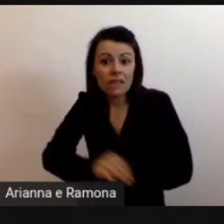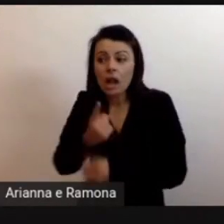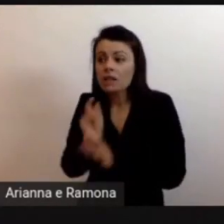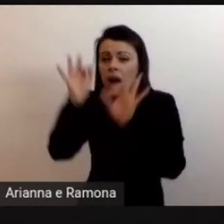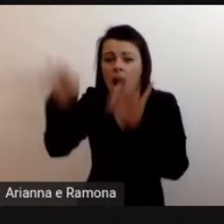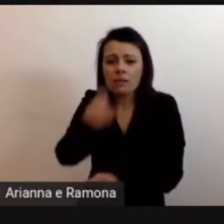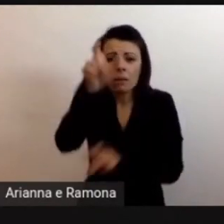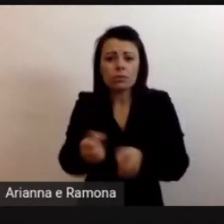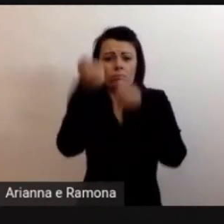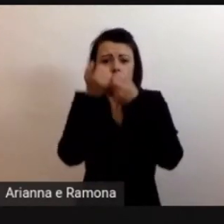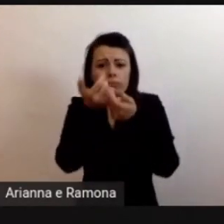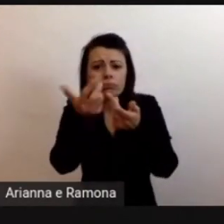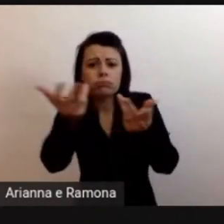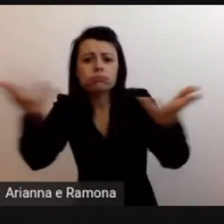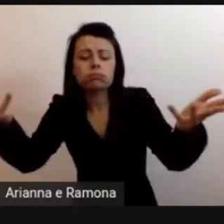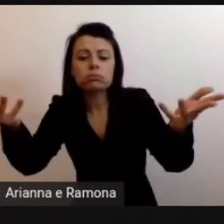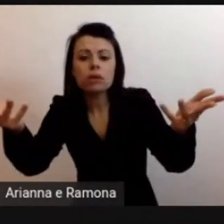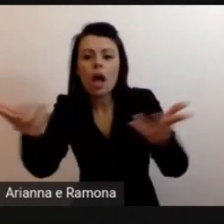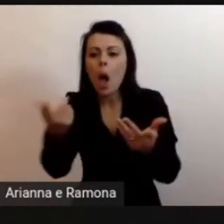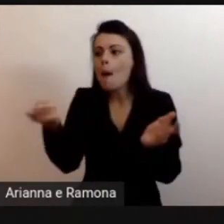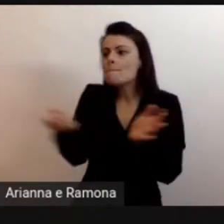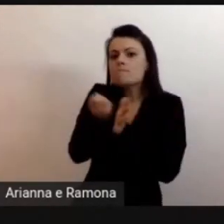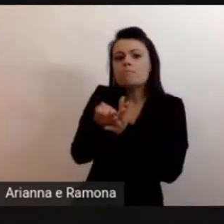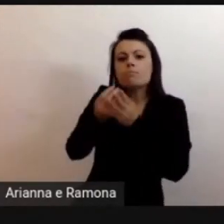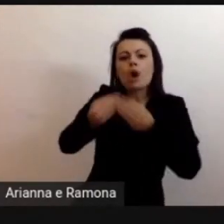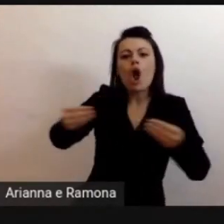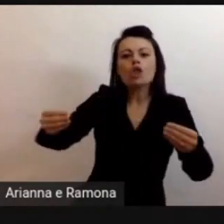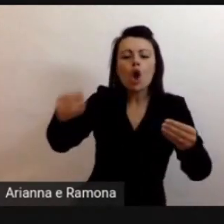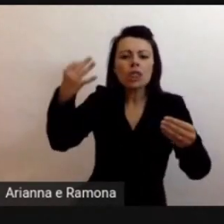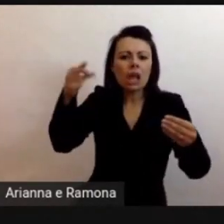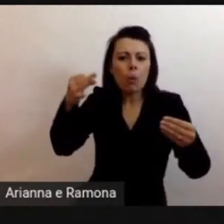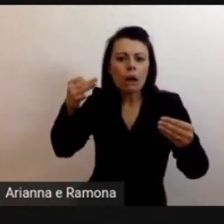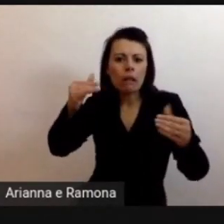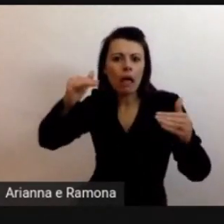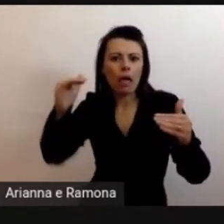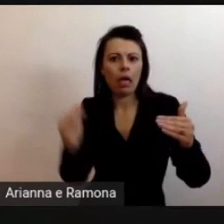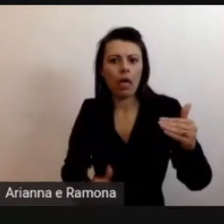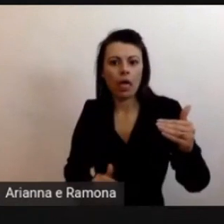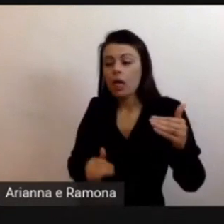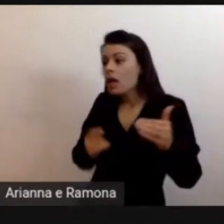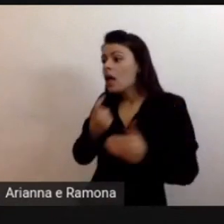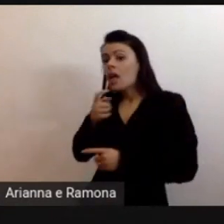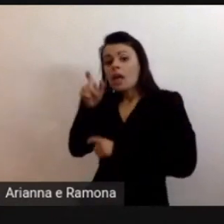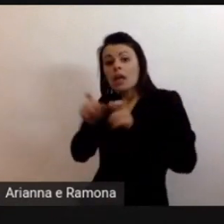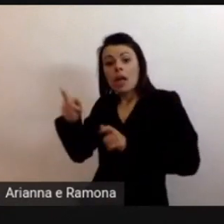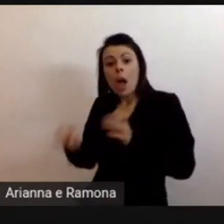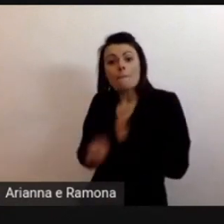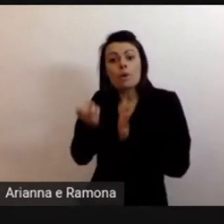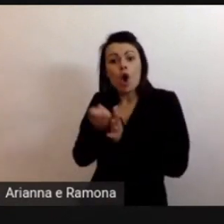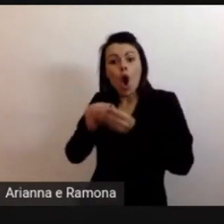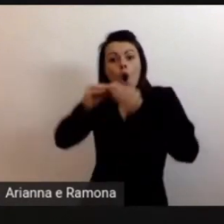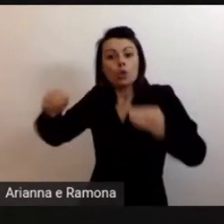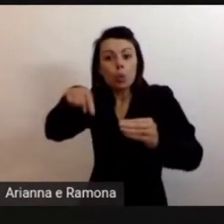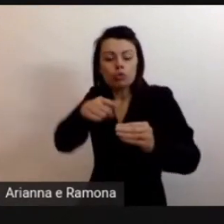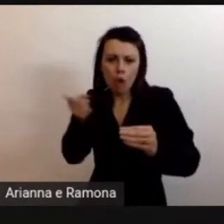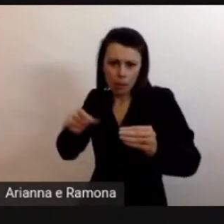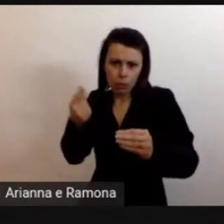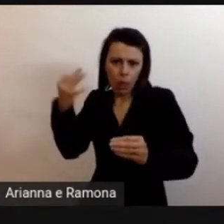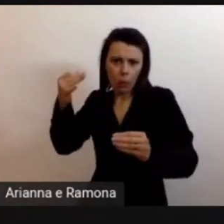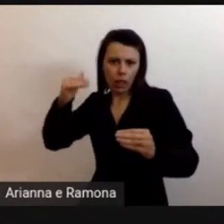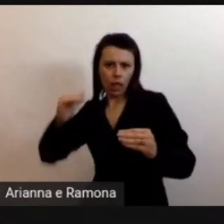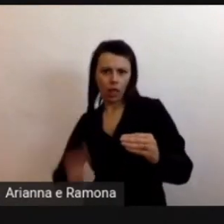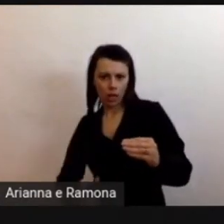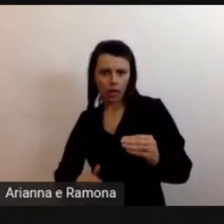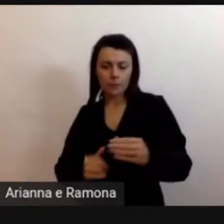e quindi abbassare al minimo la qualità dei suoi prodotti e spesso di sé produttori di questo ragazzo visto molto bene italia